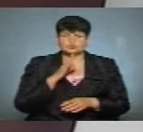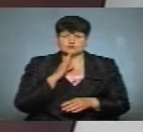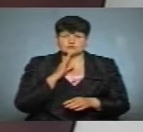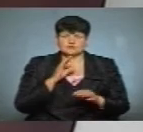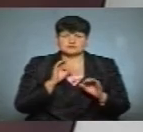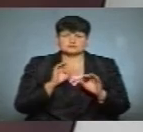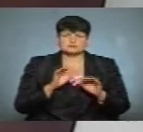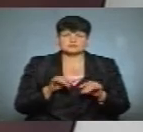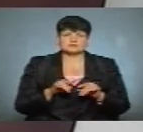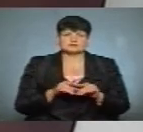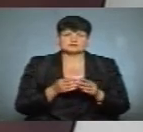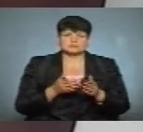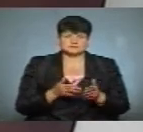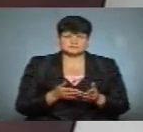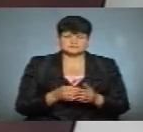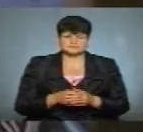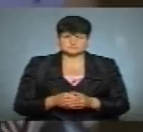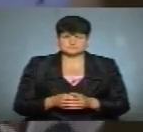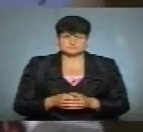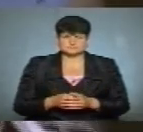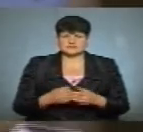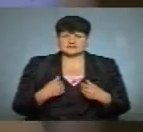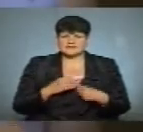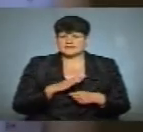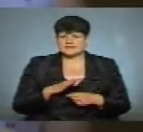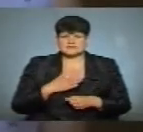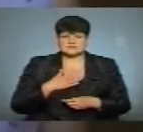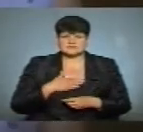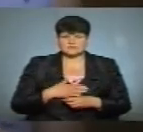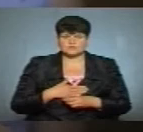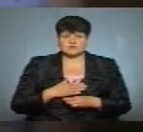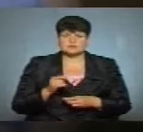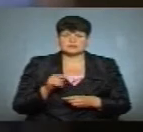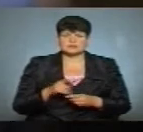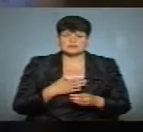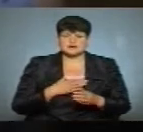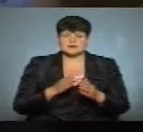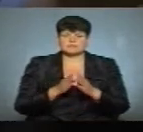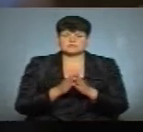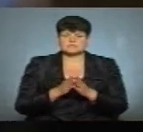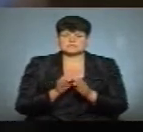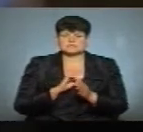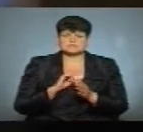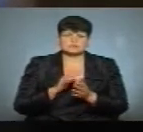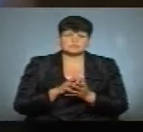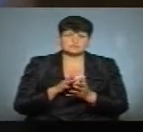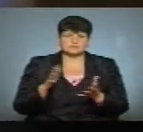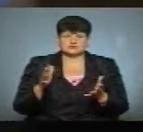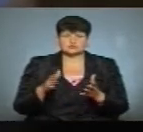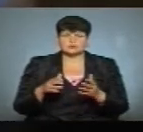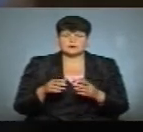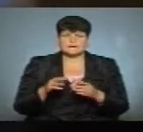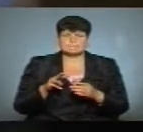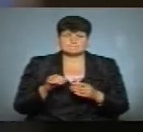прокоментувала Суспільному так. Я не задоволена, так як я просила найвищу міру